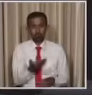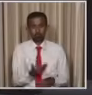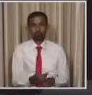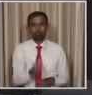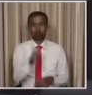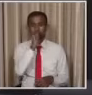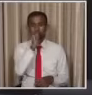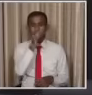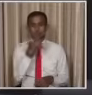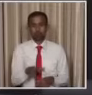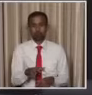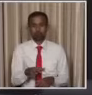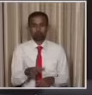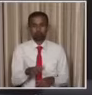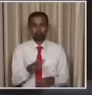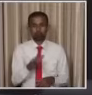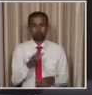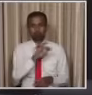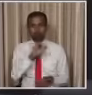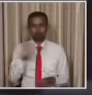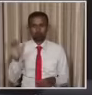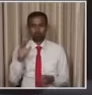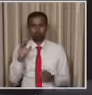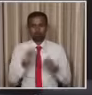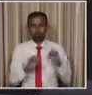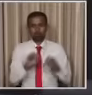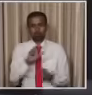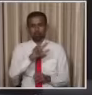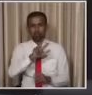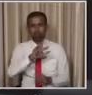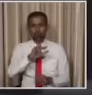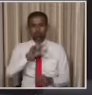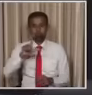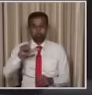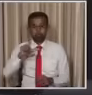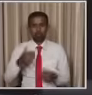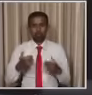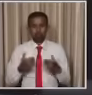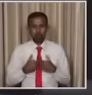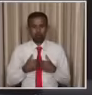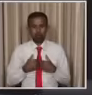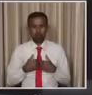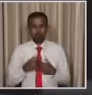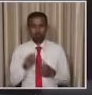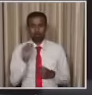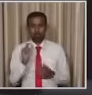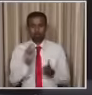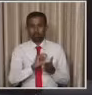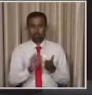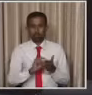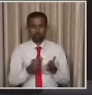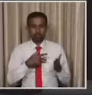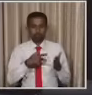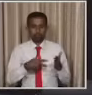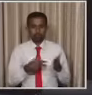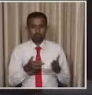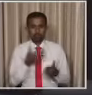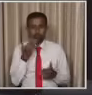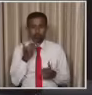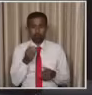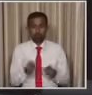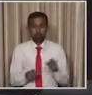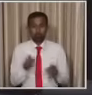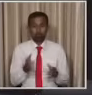කරා. සාක්ෂරතාවයේ අතින් 97ක් 98ක් අපි. නම කියන්න ලියන්න පුළුවන් ජනතාව